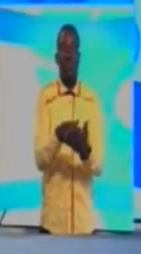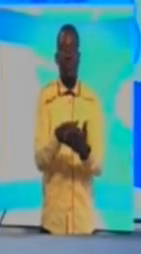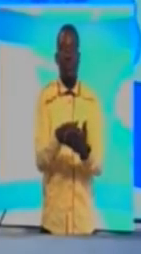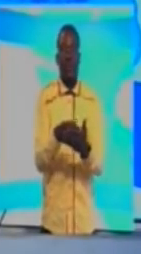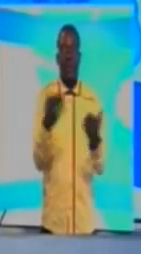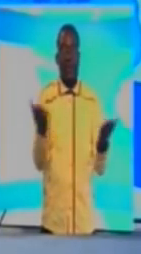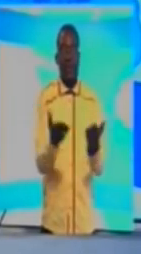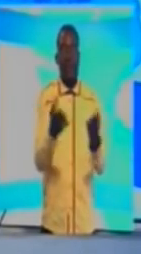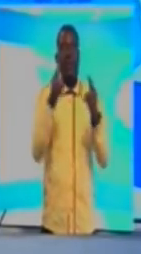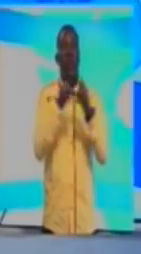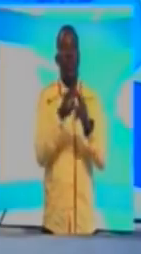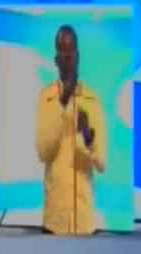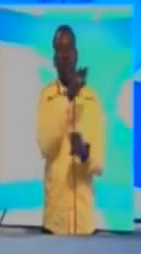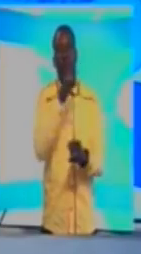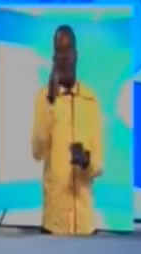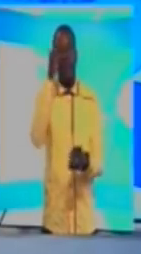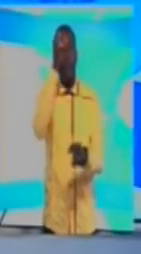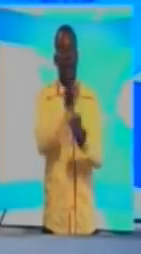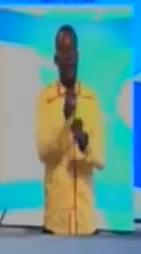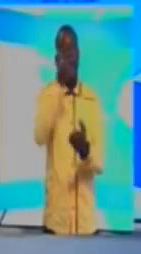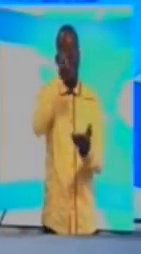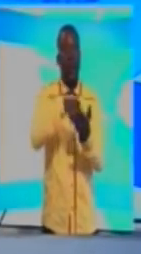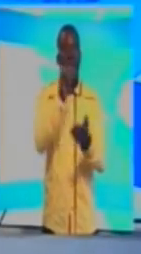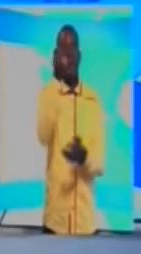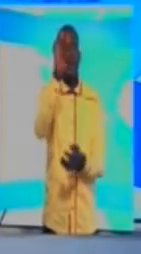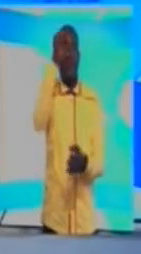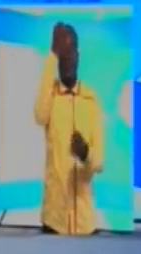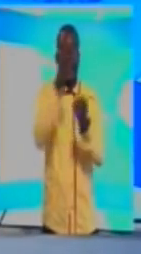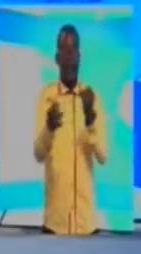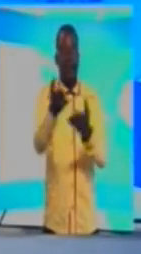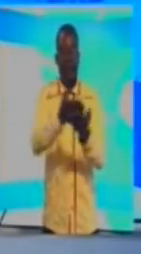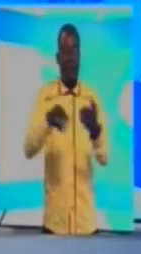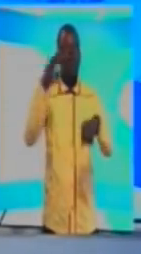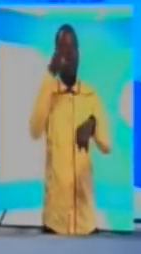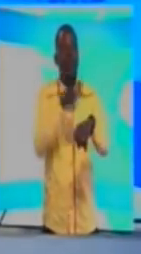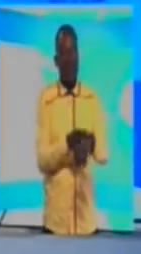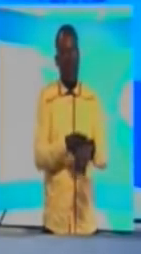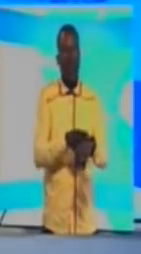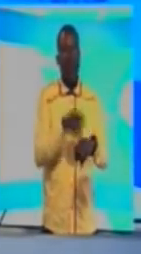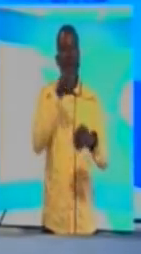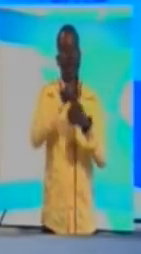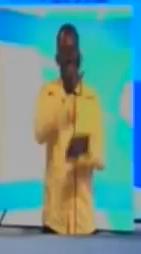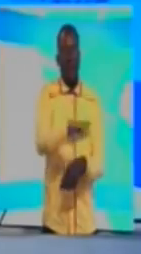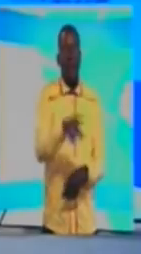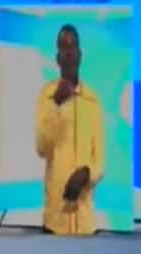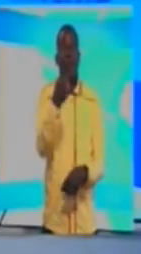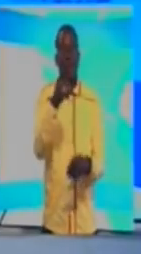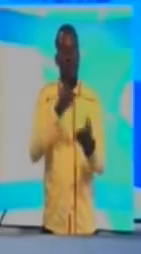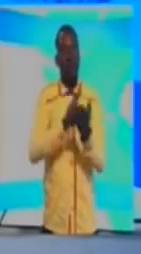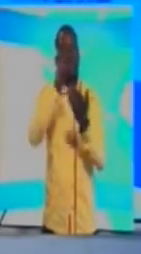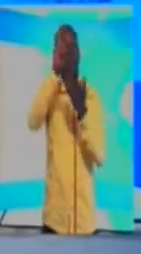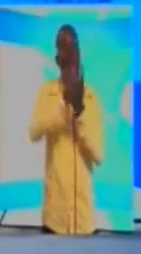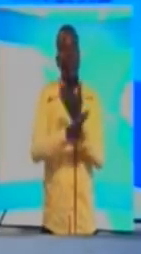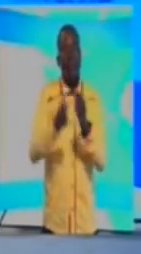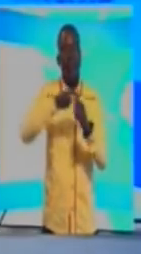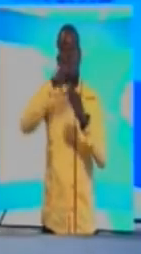Ici, au Burkina Faso, l'année 2019 s'achève dans quelques heures et les parisiens de ce 31 décembre font le bilan et